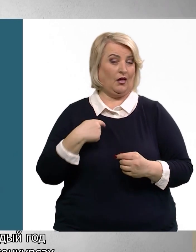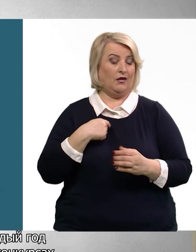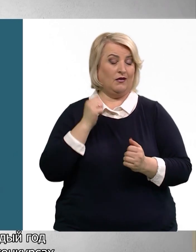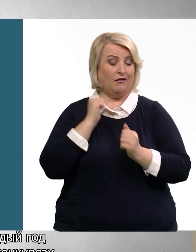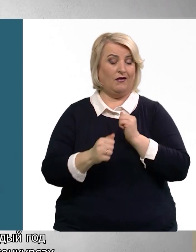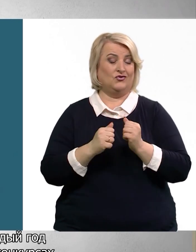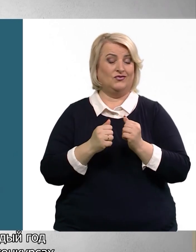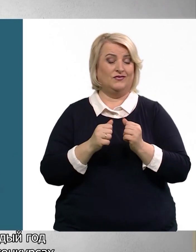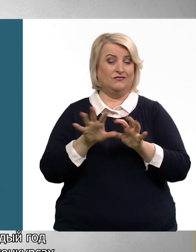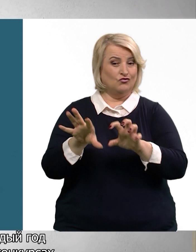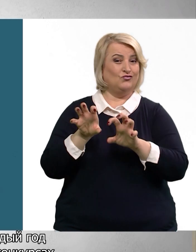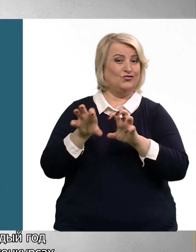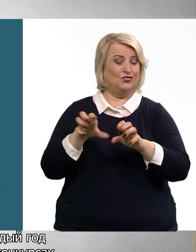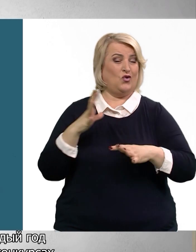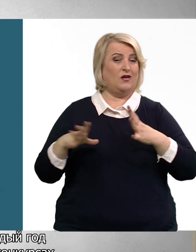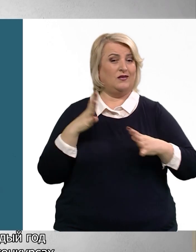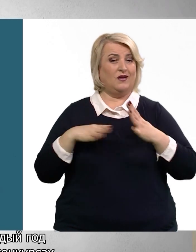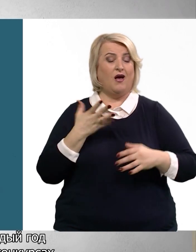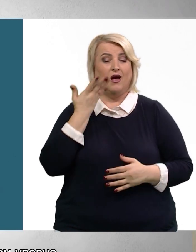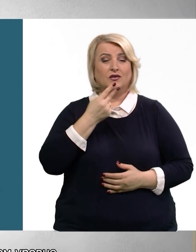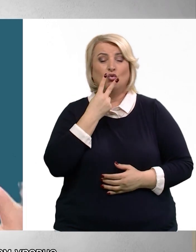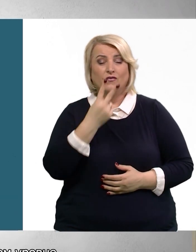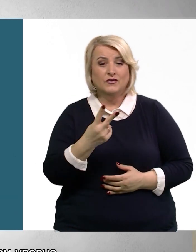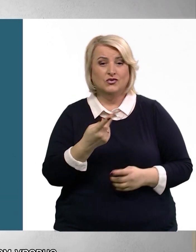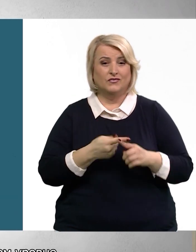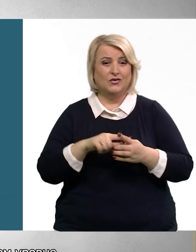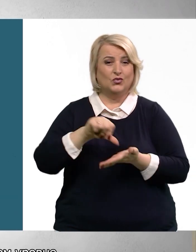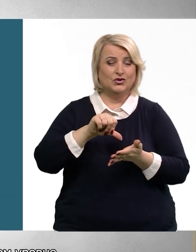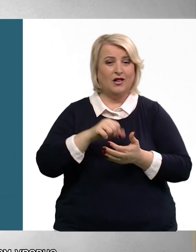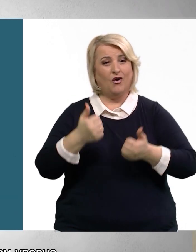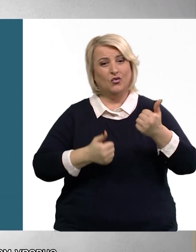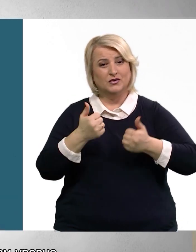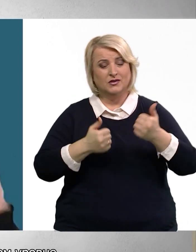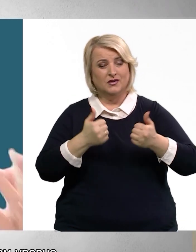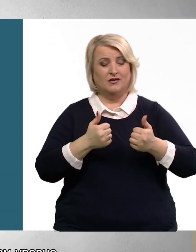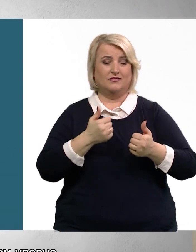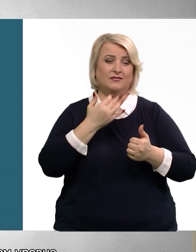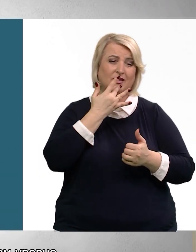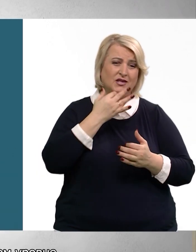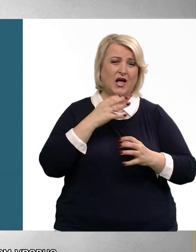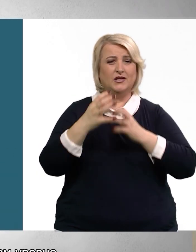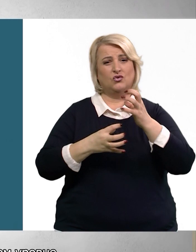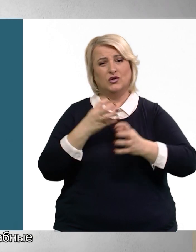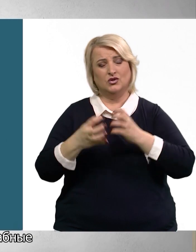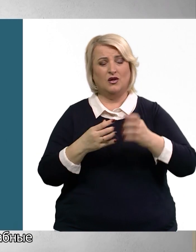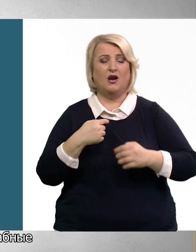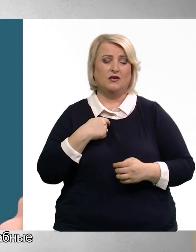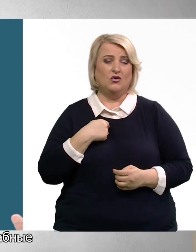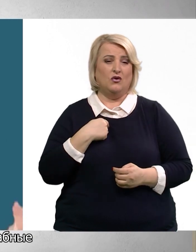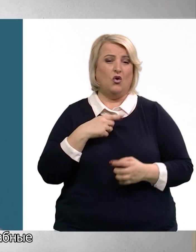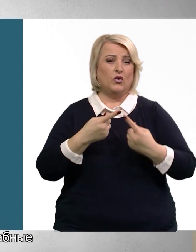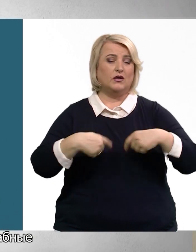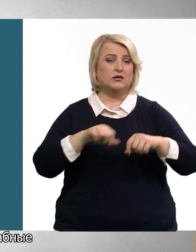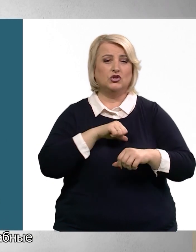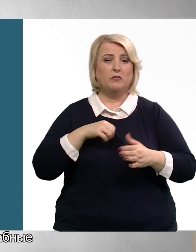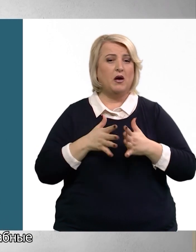eu energia în fiecare an, când îi văd participând la competițiile naționale sau la competițiile internaționale. Noi organizăm